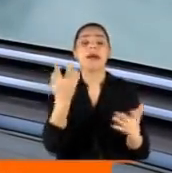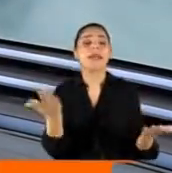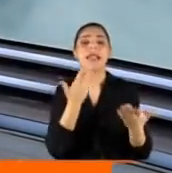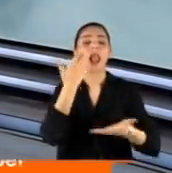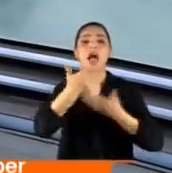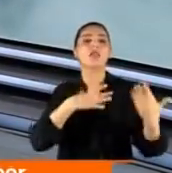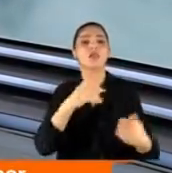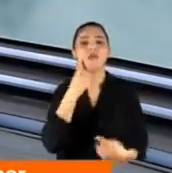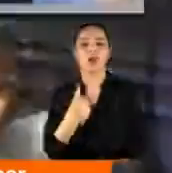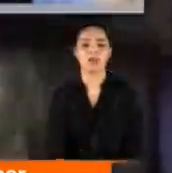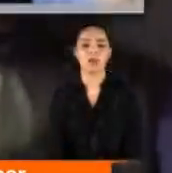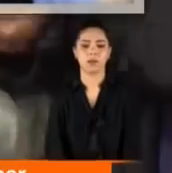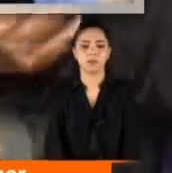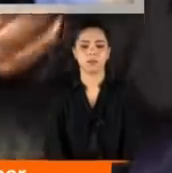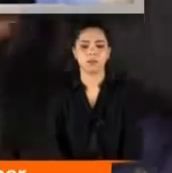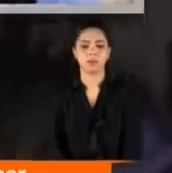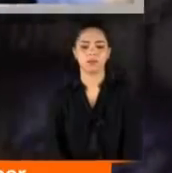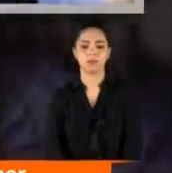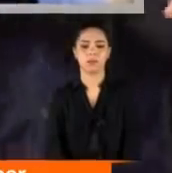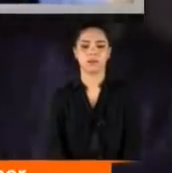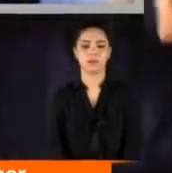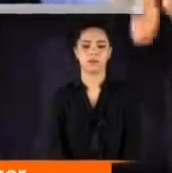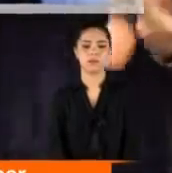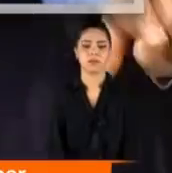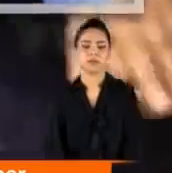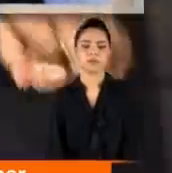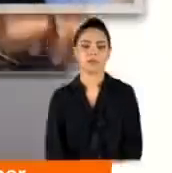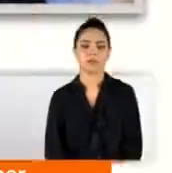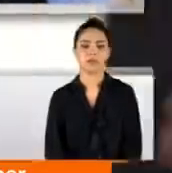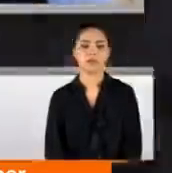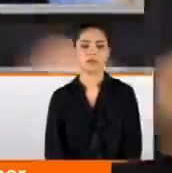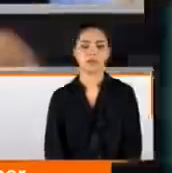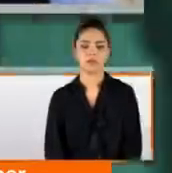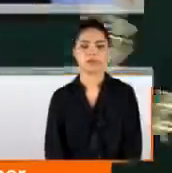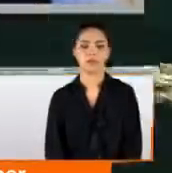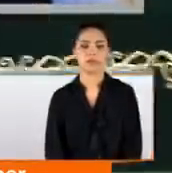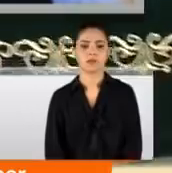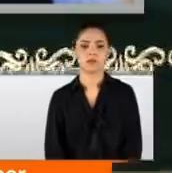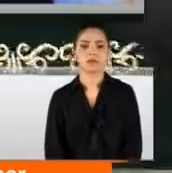diyor. Bırak beni, bırak beni. Oğluma gideceğim.